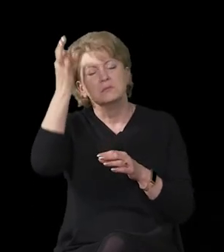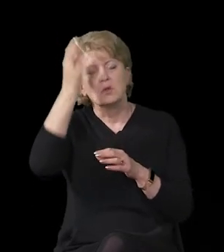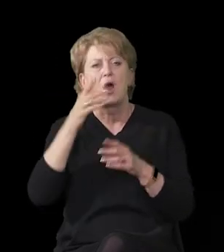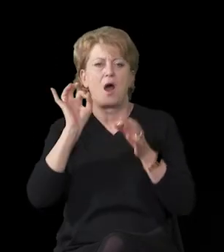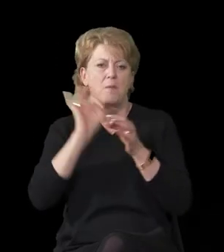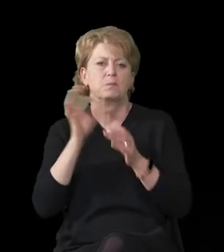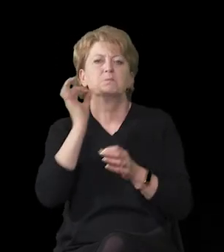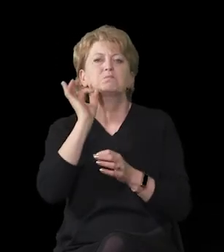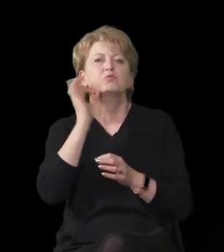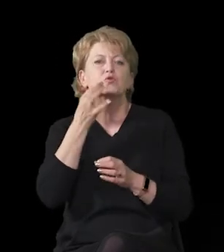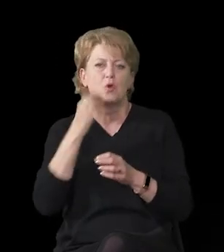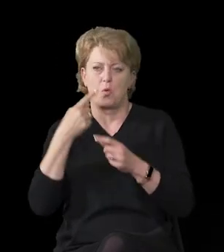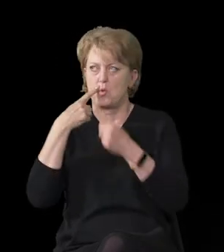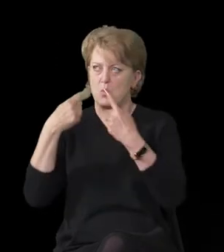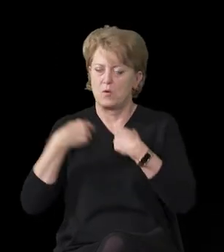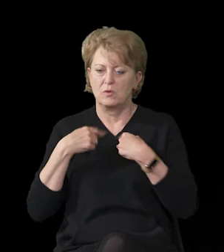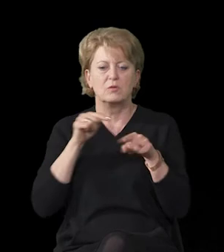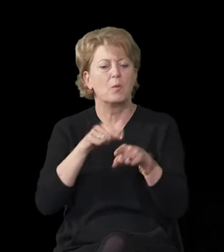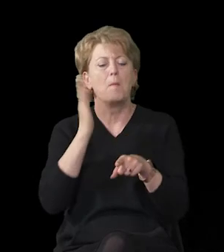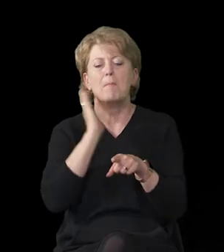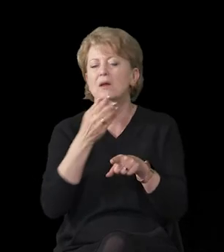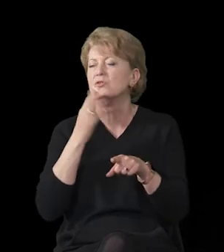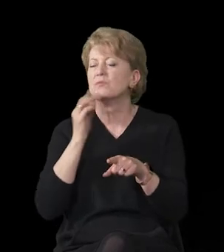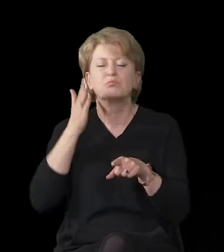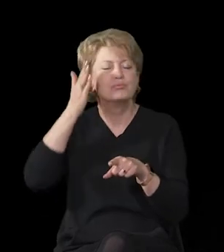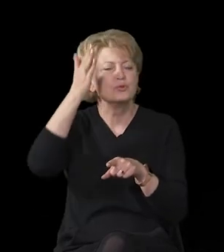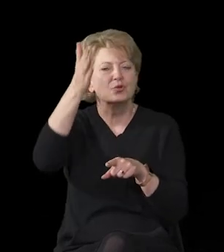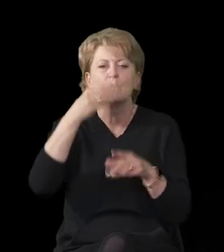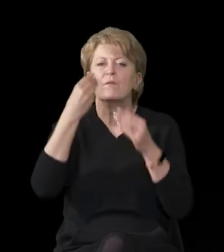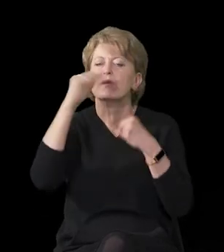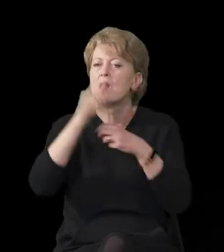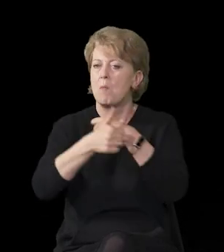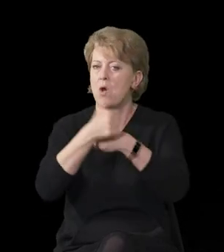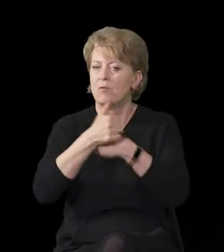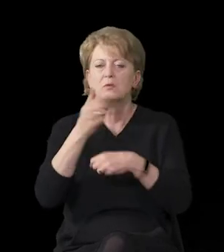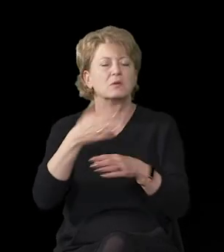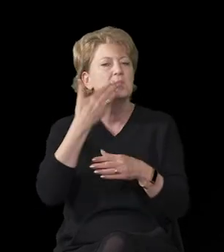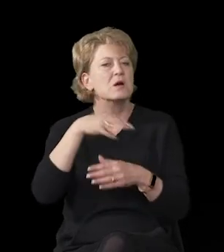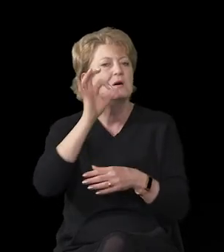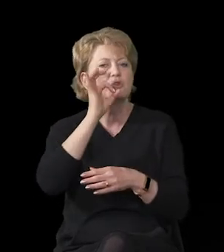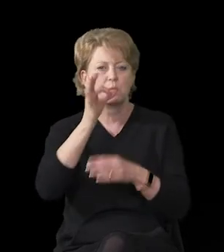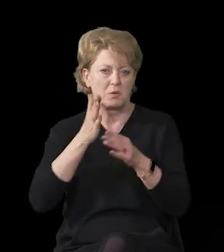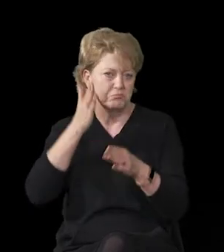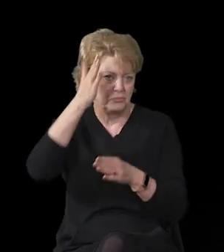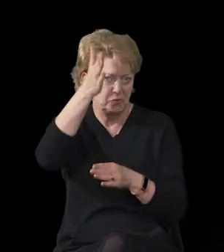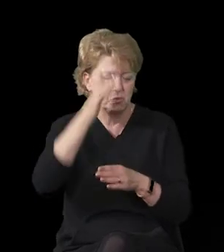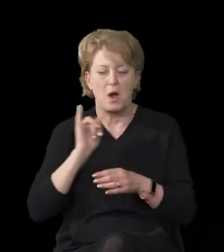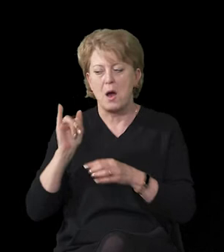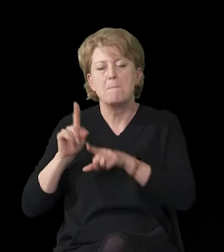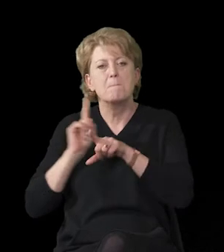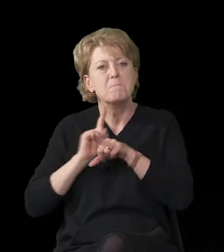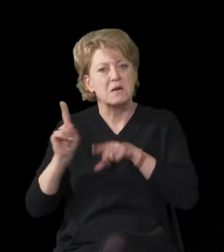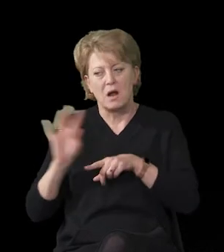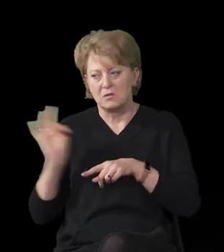królowi wielkie powodzenie i wielką przyszłość. Brat, który wówczas był królem, brat Lalibeli, chciał go